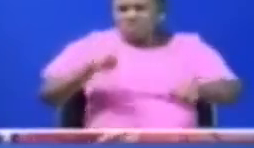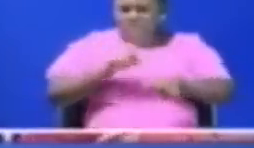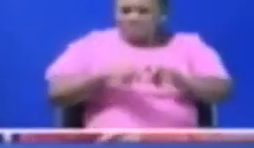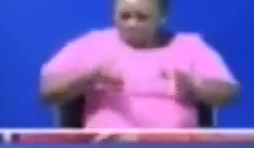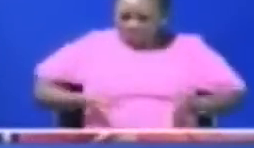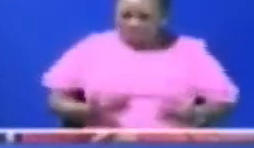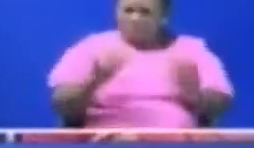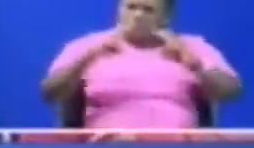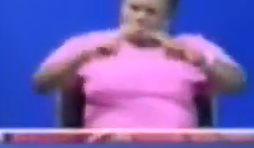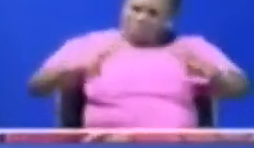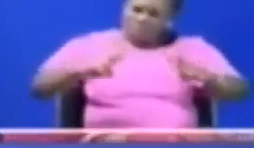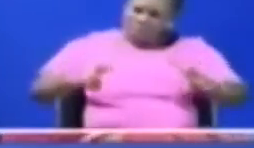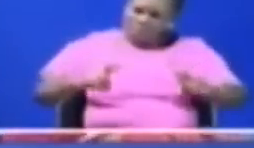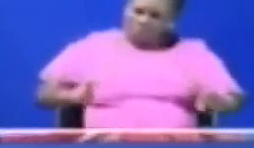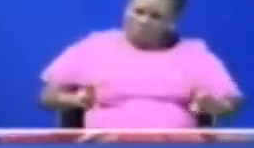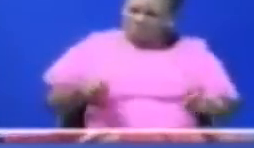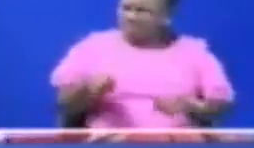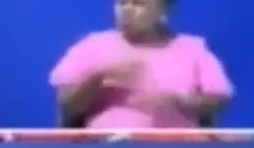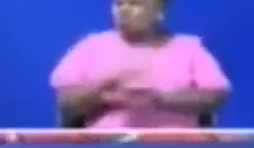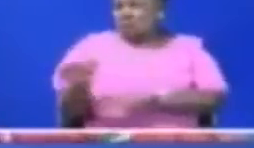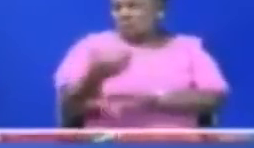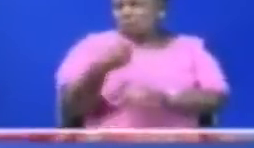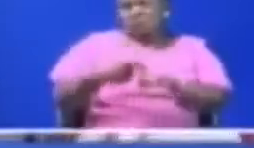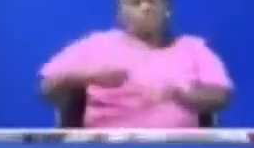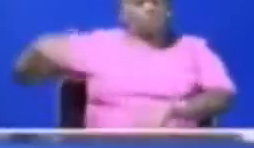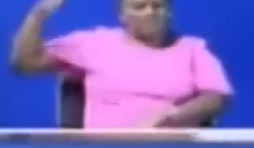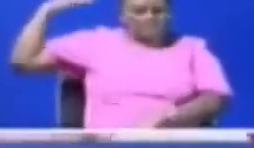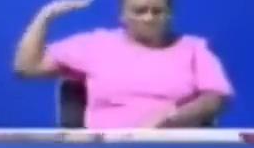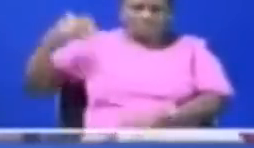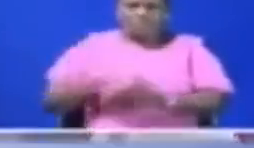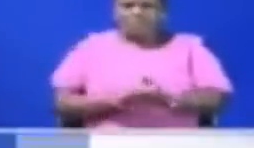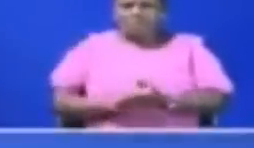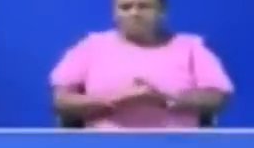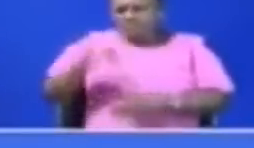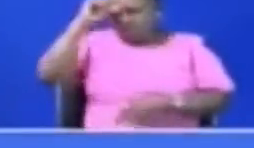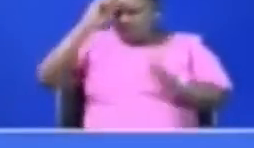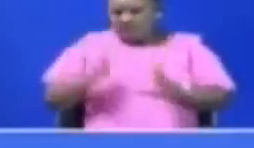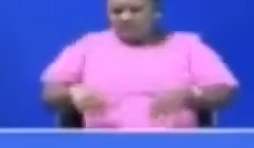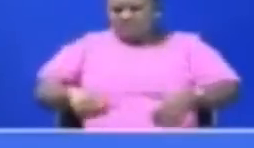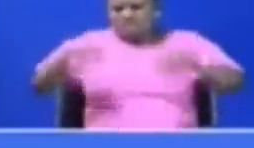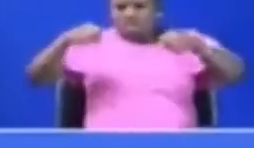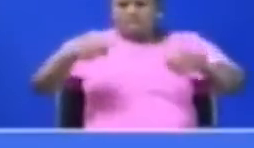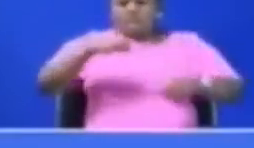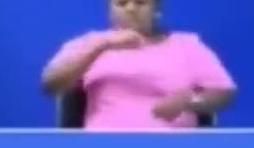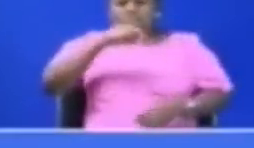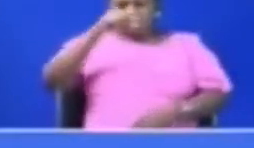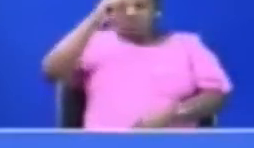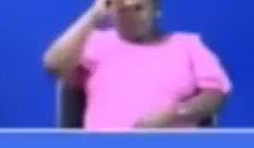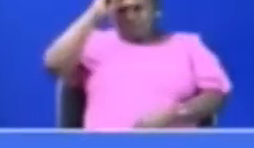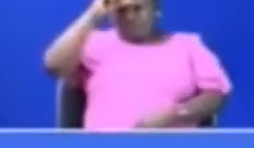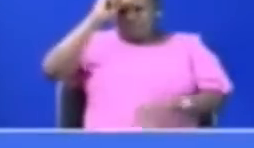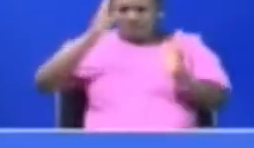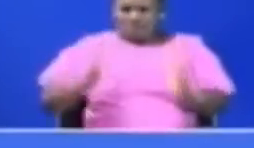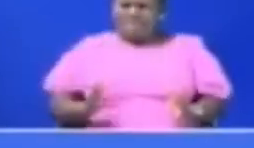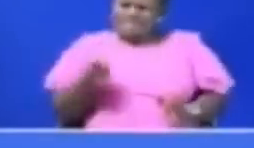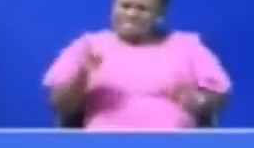kusaa, wafanywe uchunguzi hiyo kalabati ni kama inaendelea tangu wakati ule. Uparanya, wewe saizi ni chairman wa magavana Kakamega County.